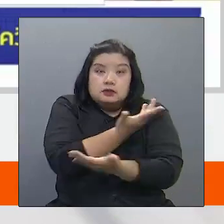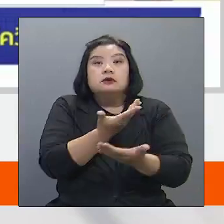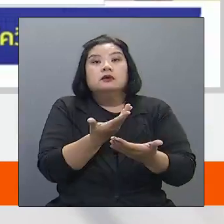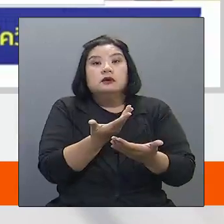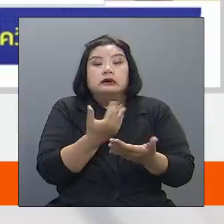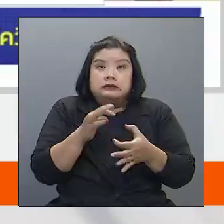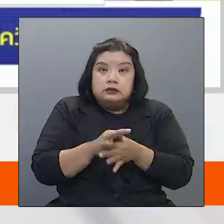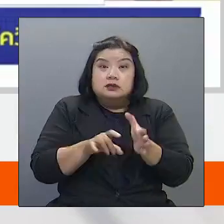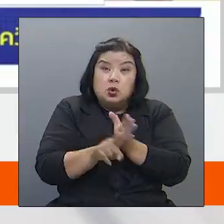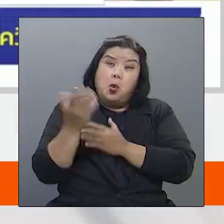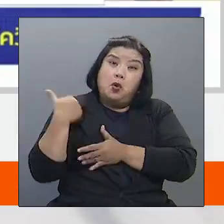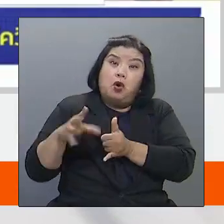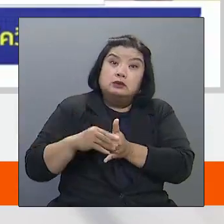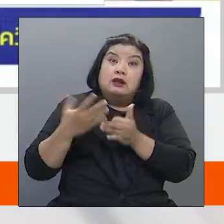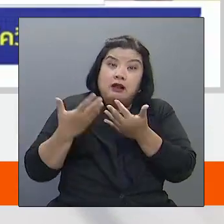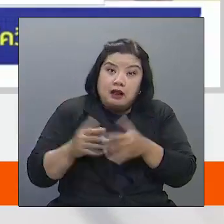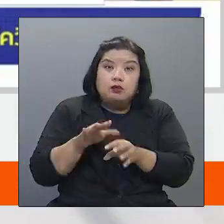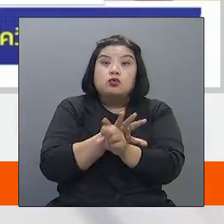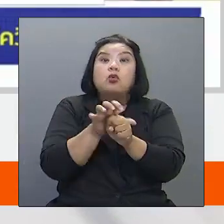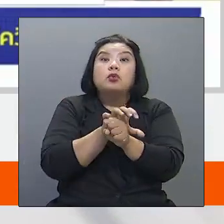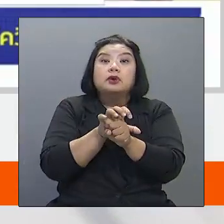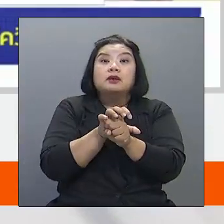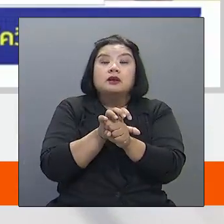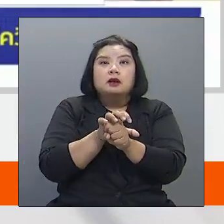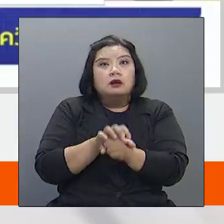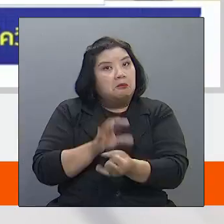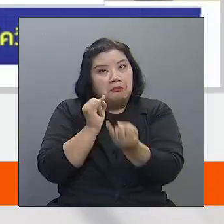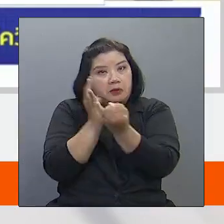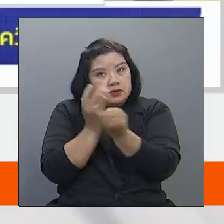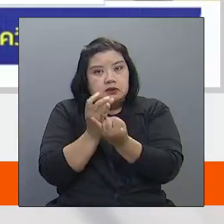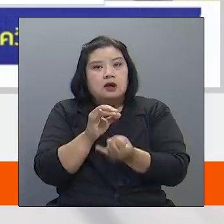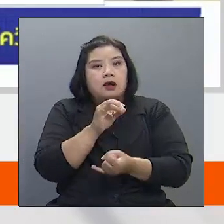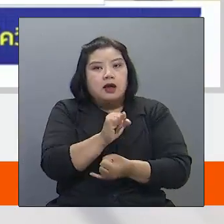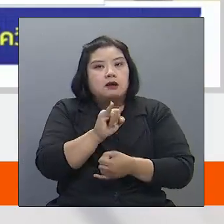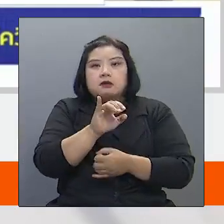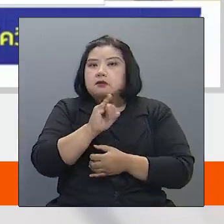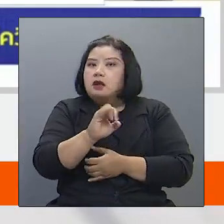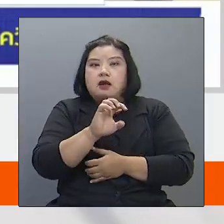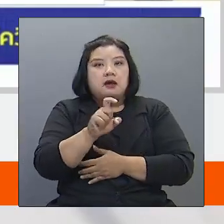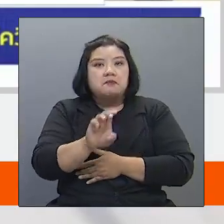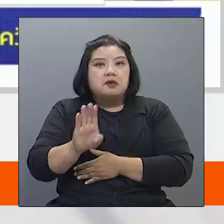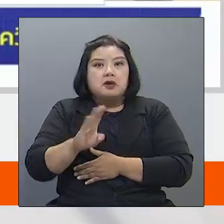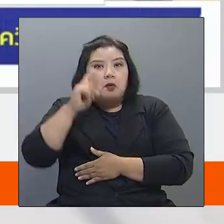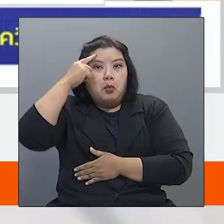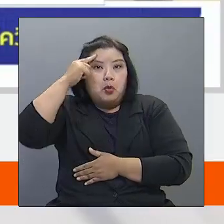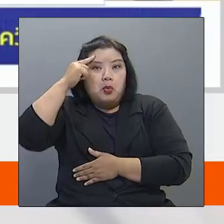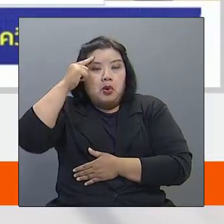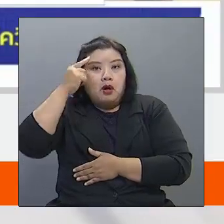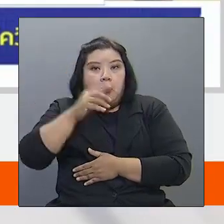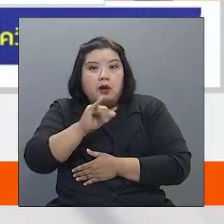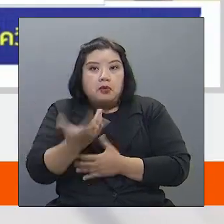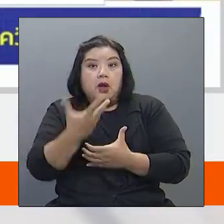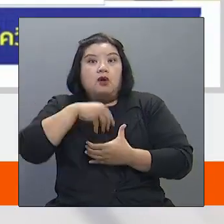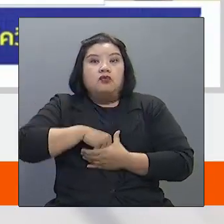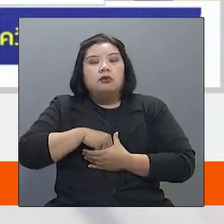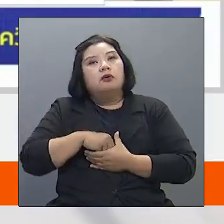การเคยติดเชื้อมาก่อนในอดีตเนี่ยจะจำ XBB ไม่ได้เพราะฉะนั้นเวลา XBB เข้ามาเนี่ยร่างกายเราก็จะไม่มีภูมิคุ้มกัน